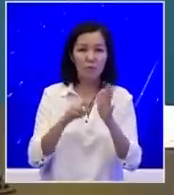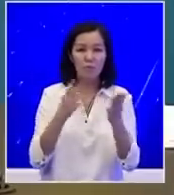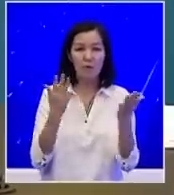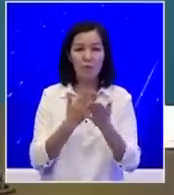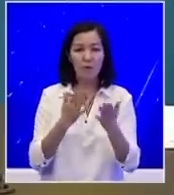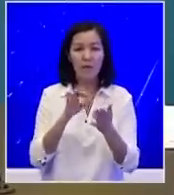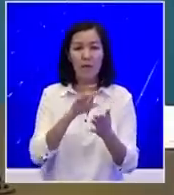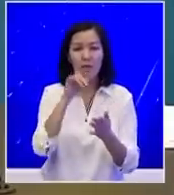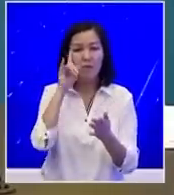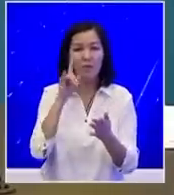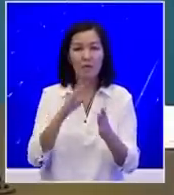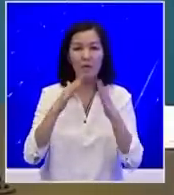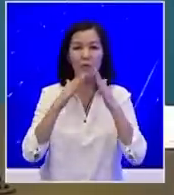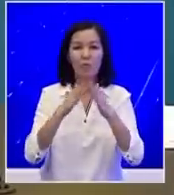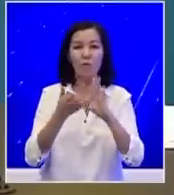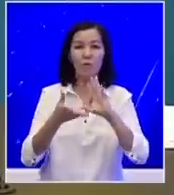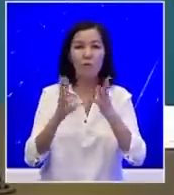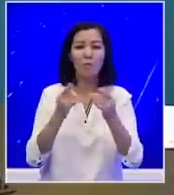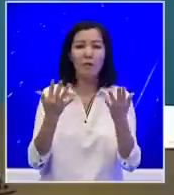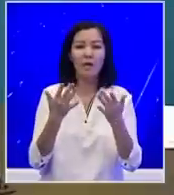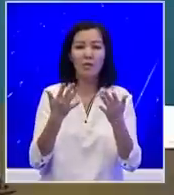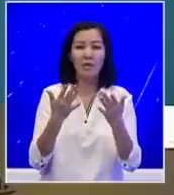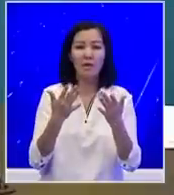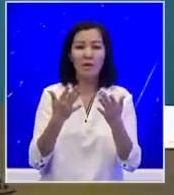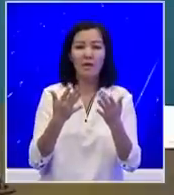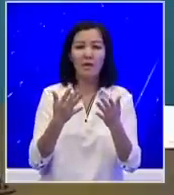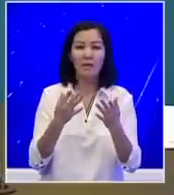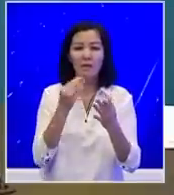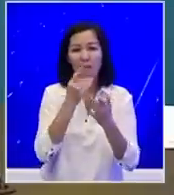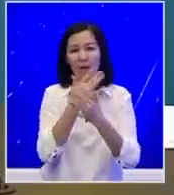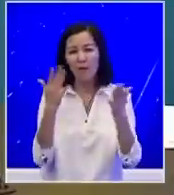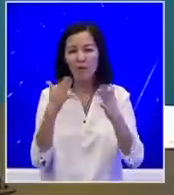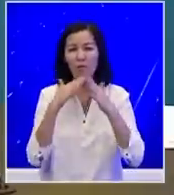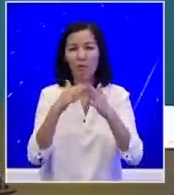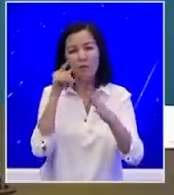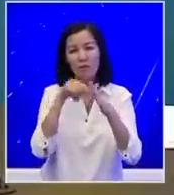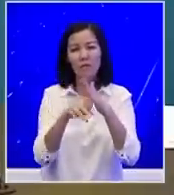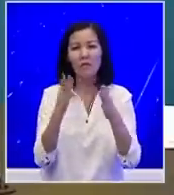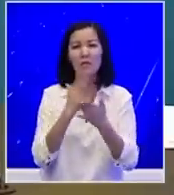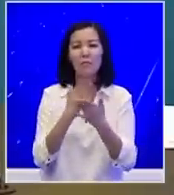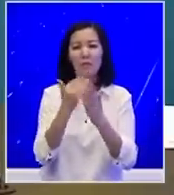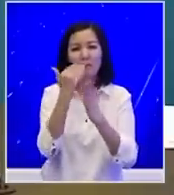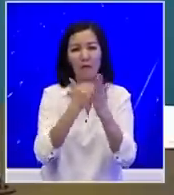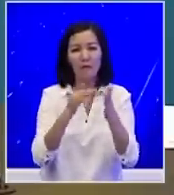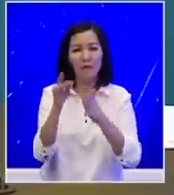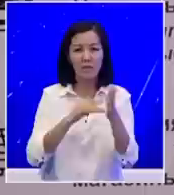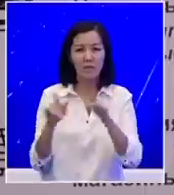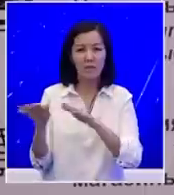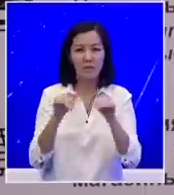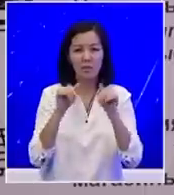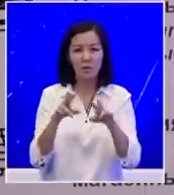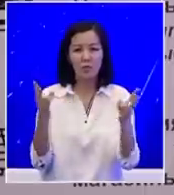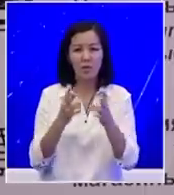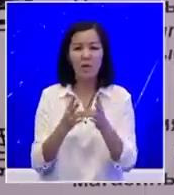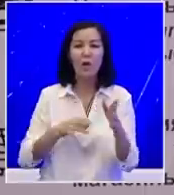Қазақтағы қойманың да көлемін білу керек. Ол үшін оған қойылатын өнімдерді анықтаңдар. Жеделдетіп жоба бойынша жұмыс істеңдер. Жиын